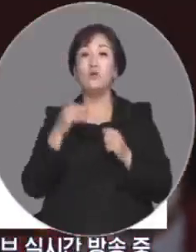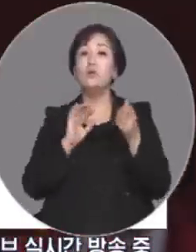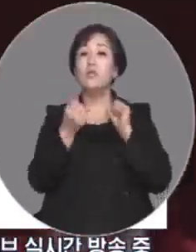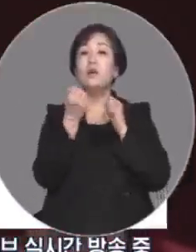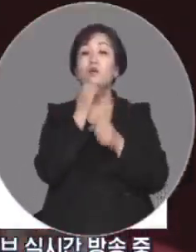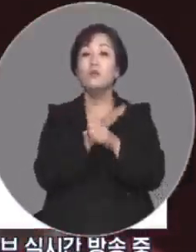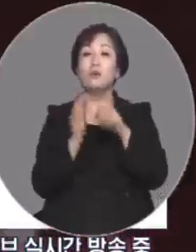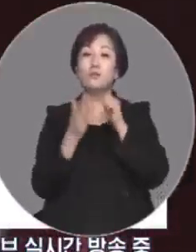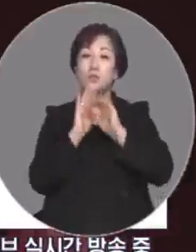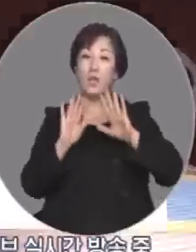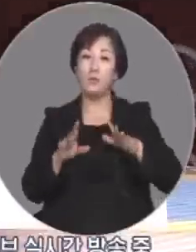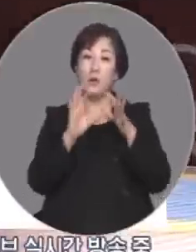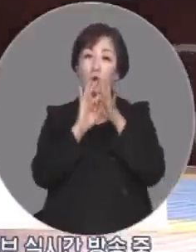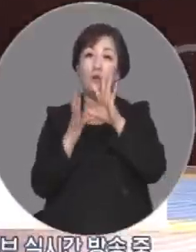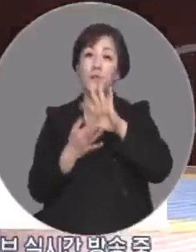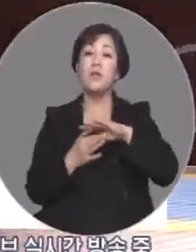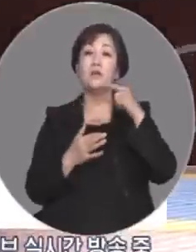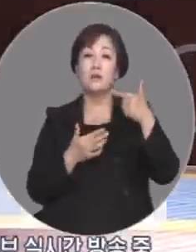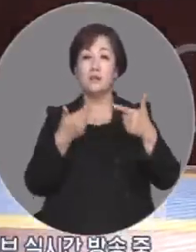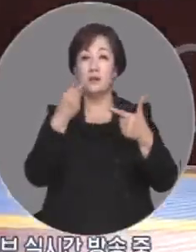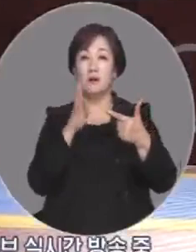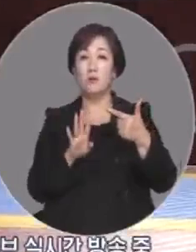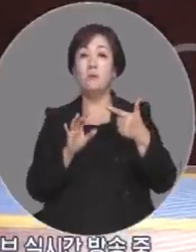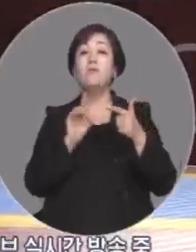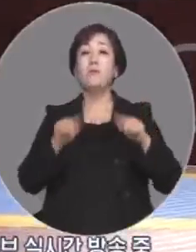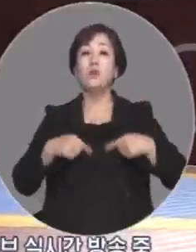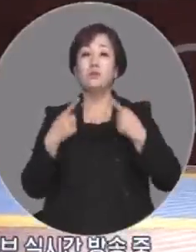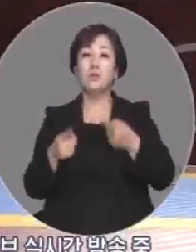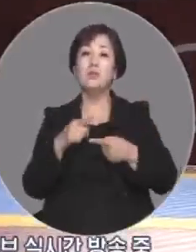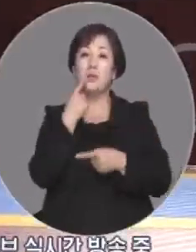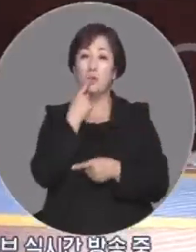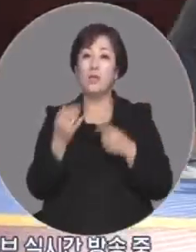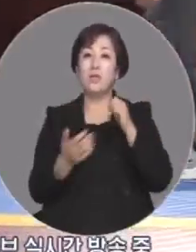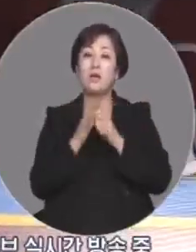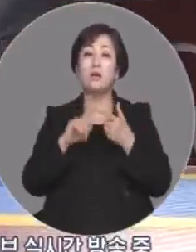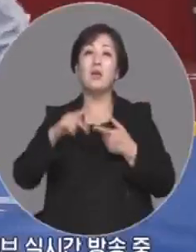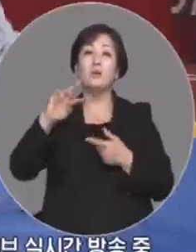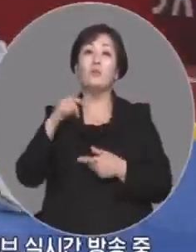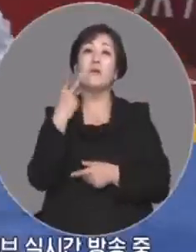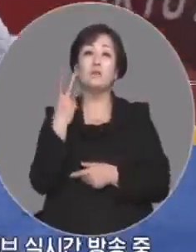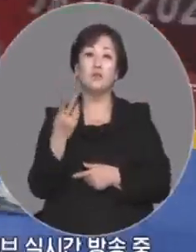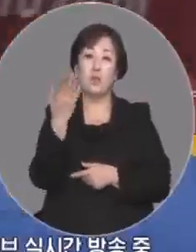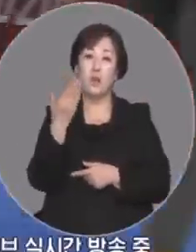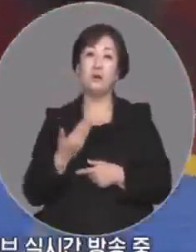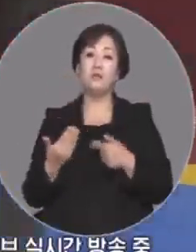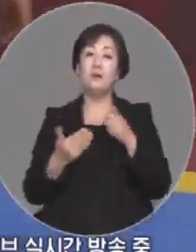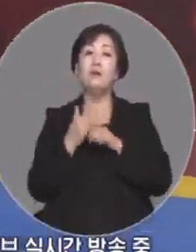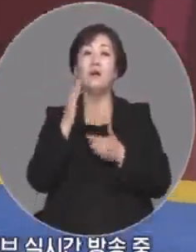이번 올림픽에서 6 개체 급에 출전해 은메달 1개와 동메달 2개를 획득했습니다